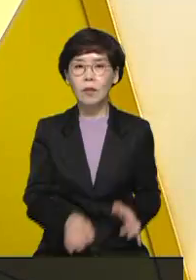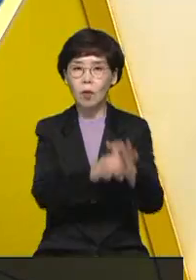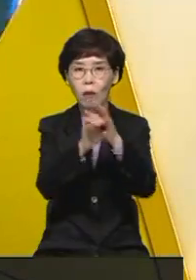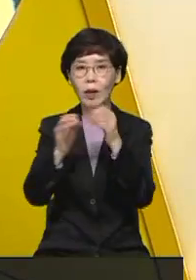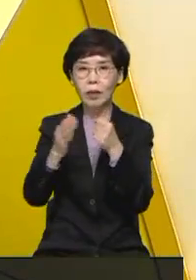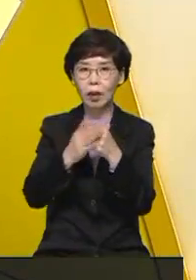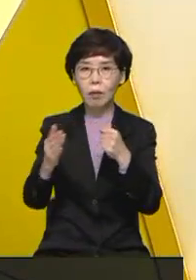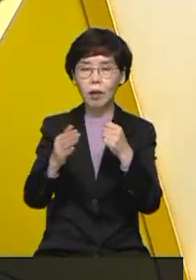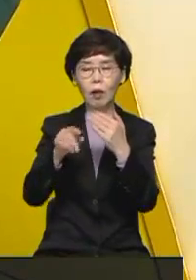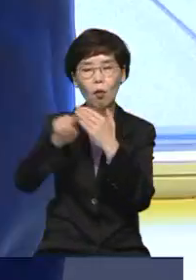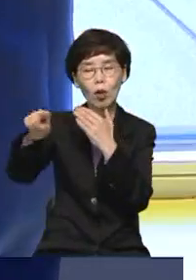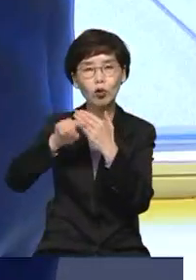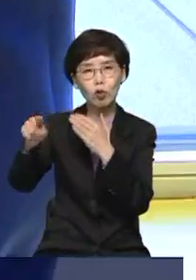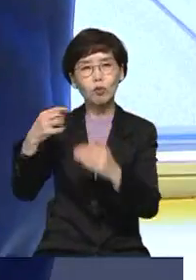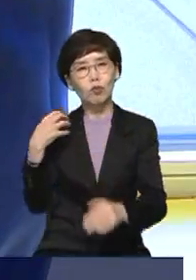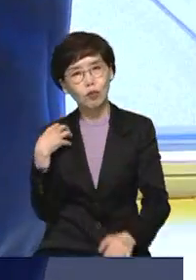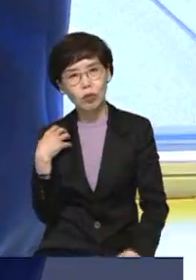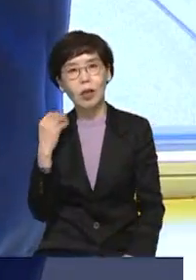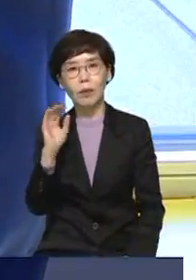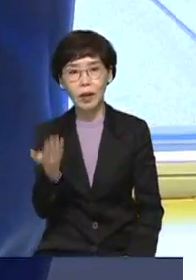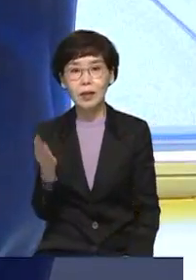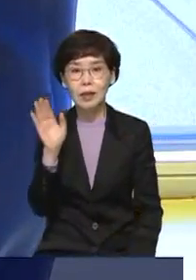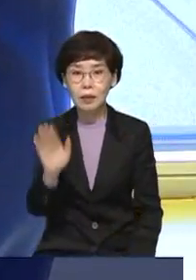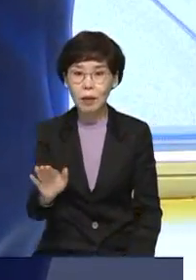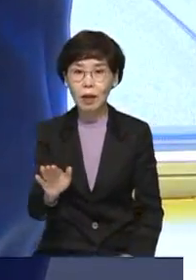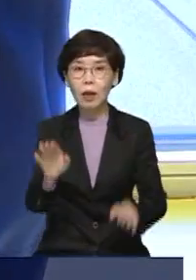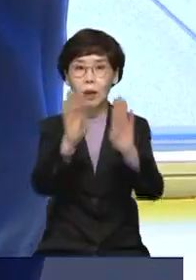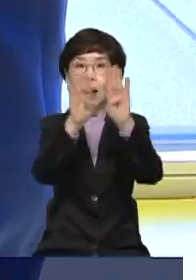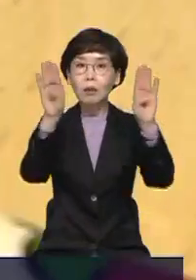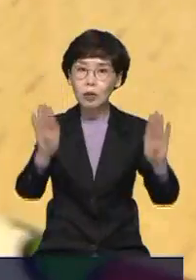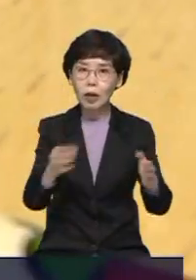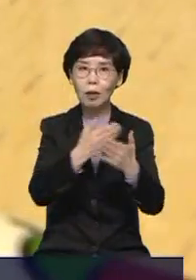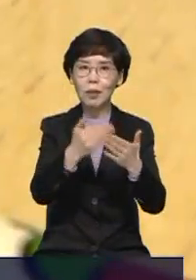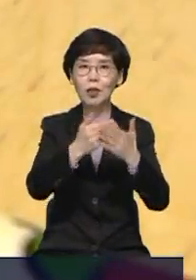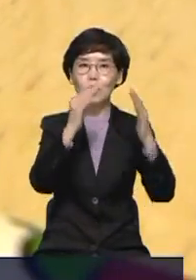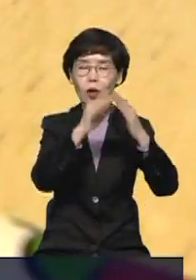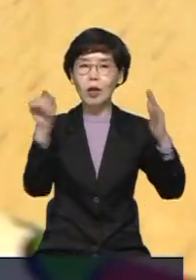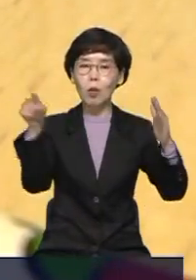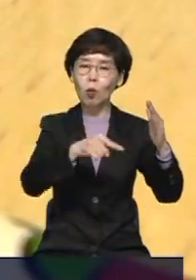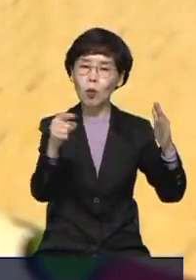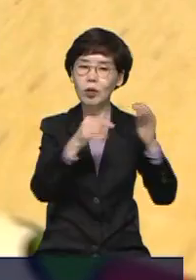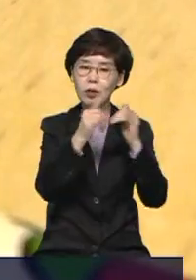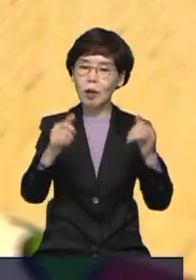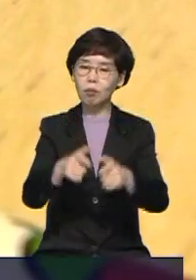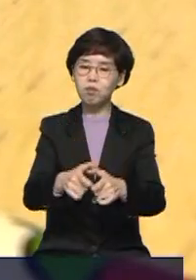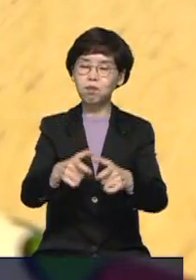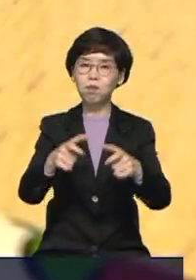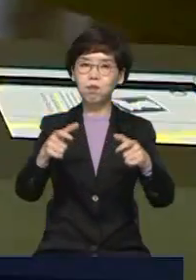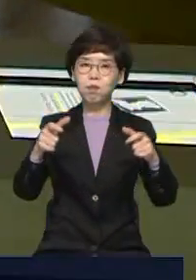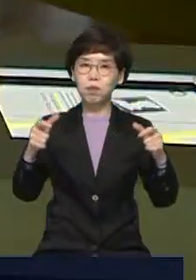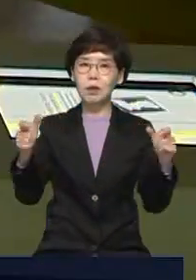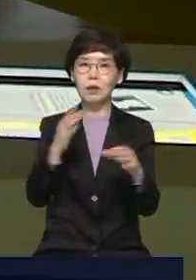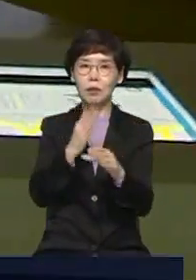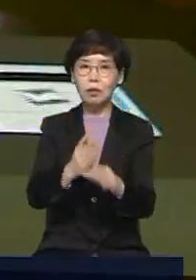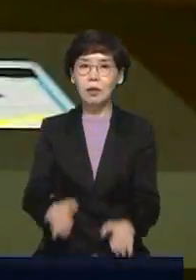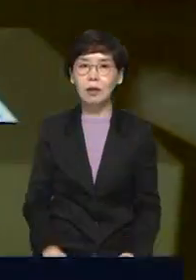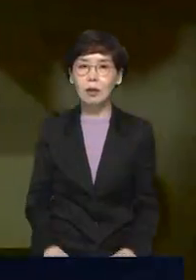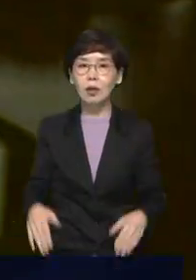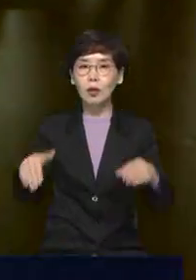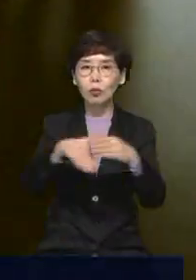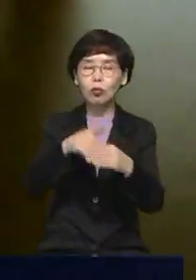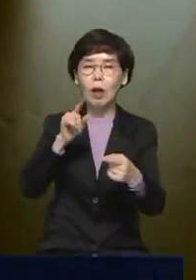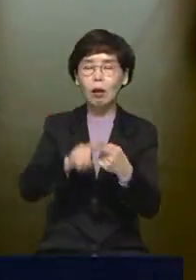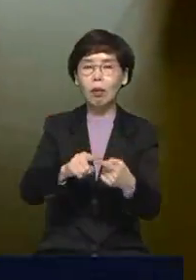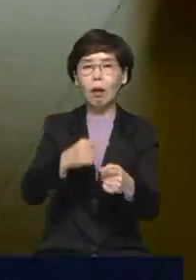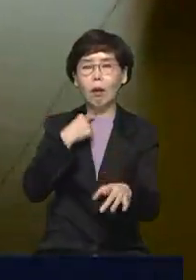코로나로 집박 외출이 여전히 부담스러운 가운데서도 박물관이나 미술관을 찾는 사람들이 조금씩 늘고 있습니다. 문화에 대한